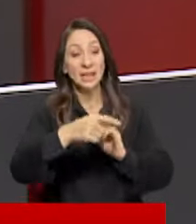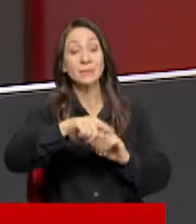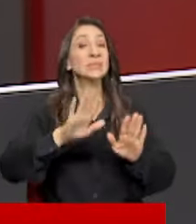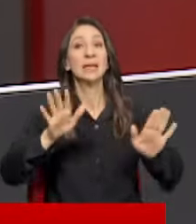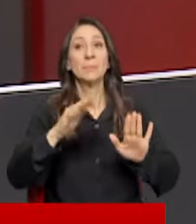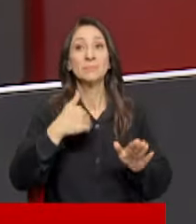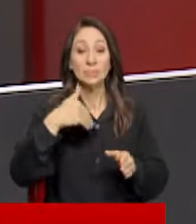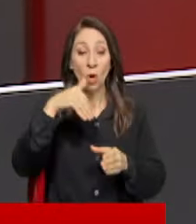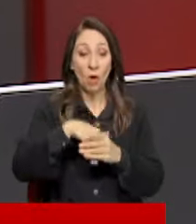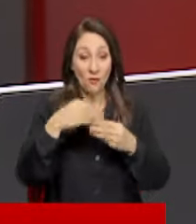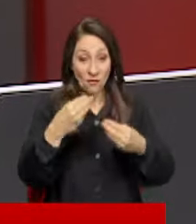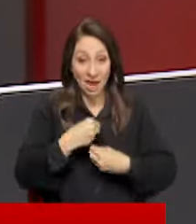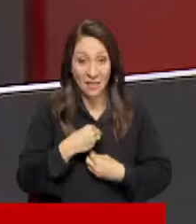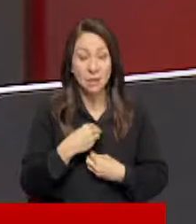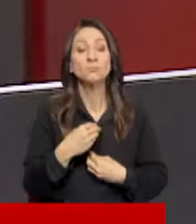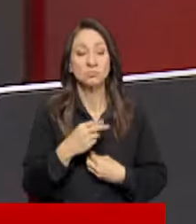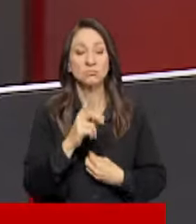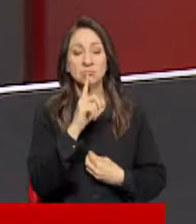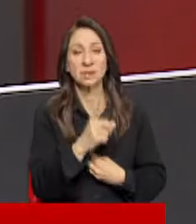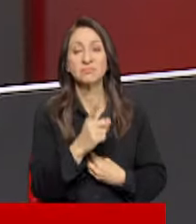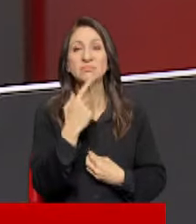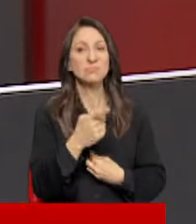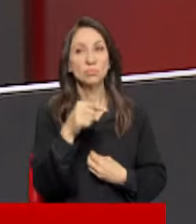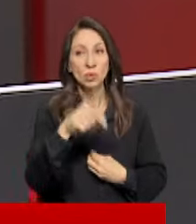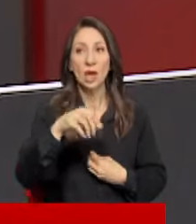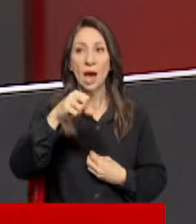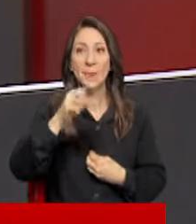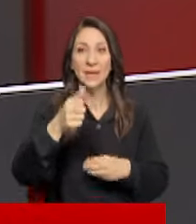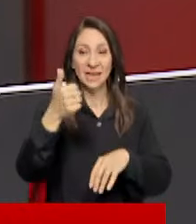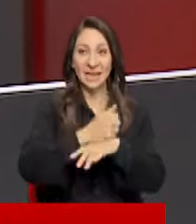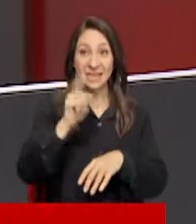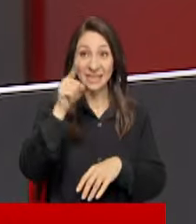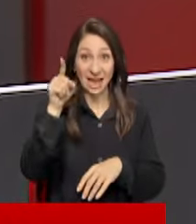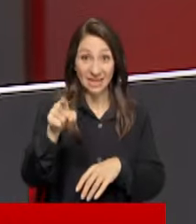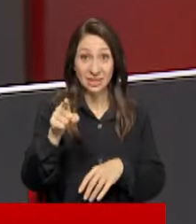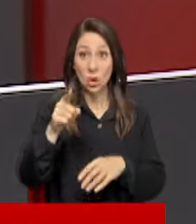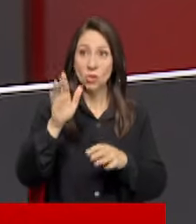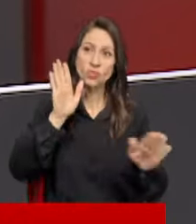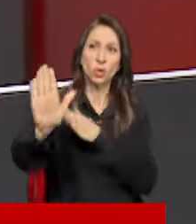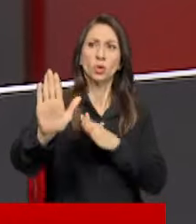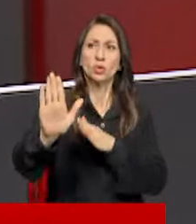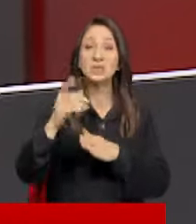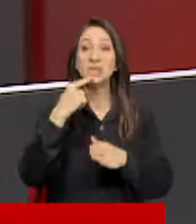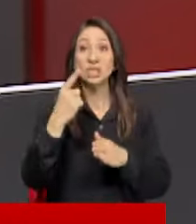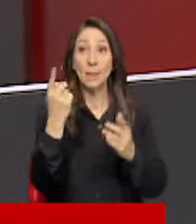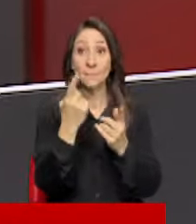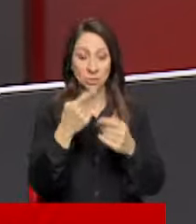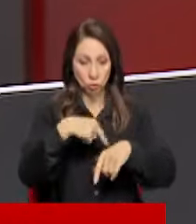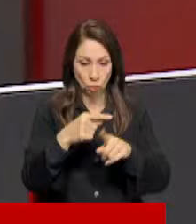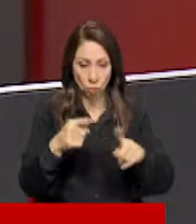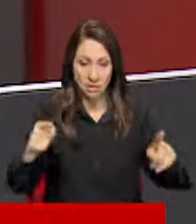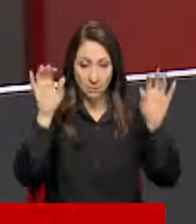değil. Bizim seçmenimiz sağduyulu davrandı ve bugün AK Parti iktidarının önünde dur diyebilecek bir